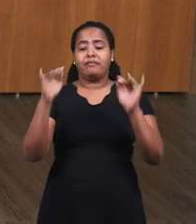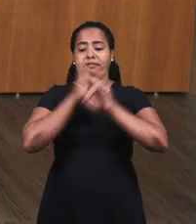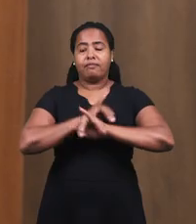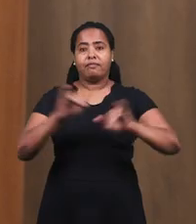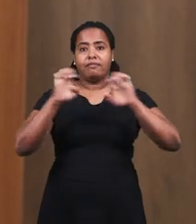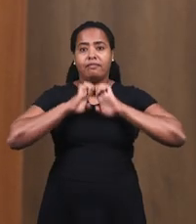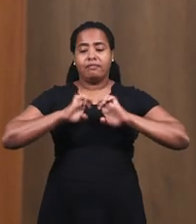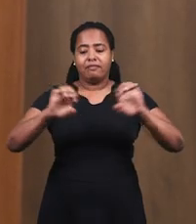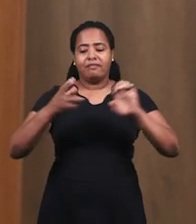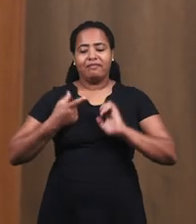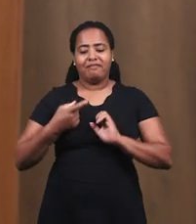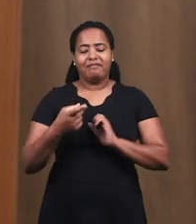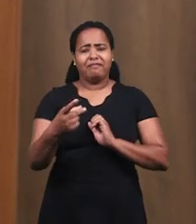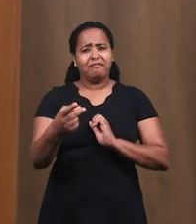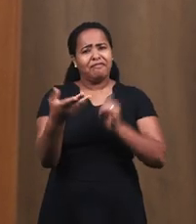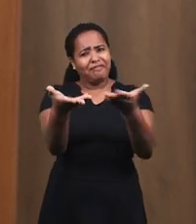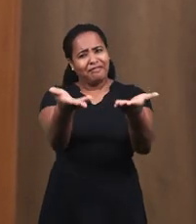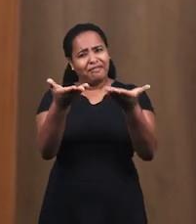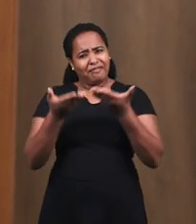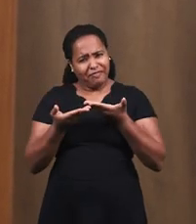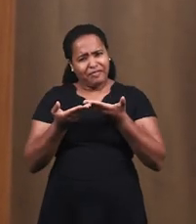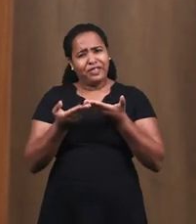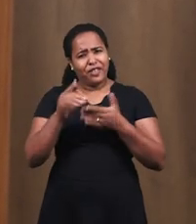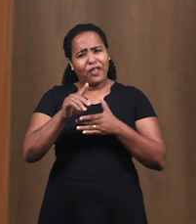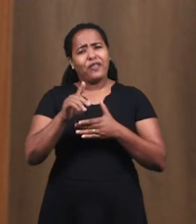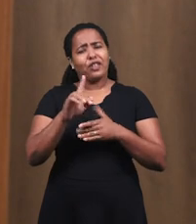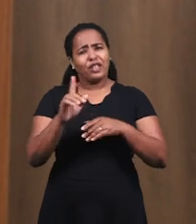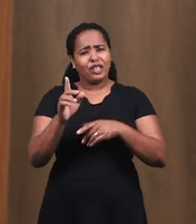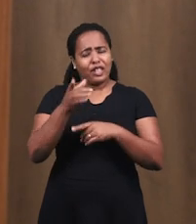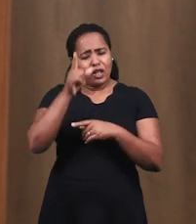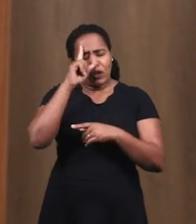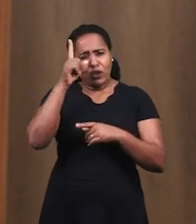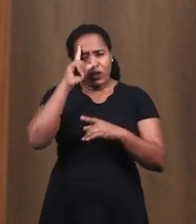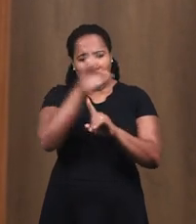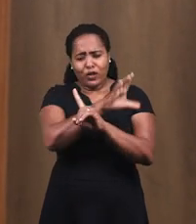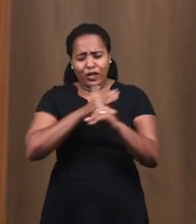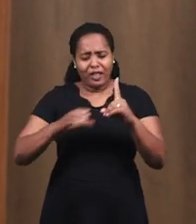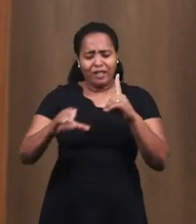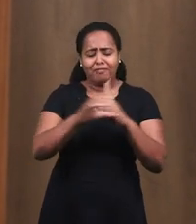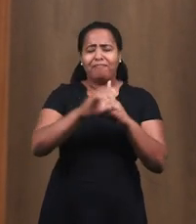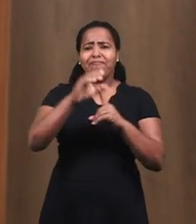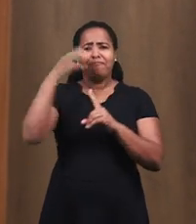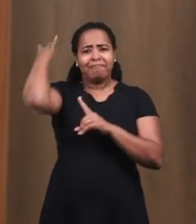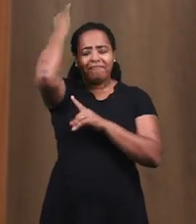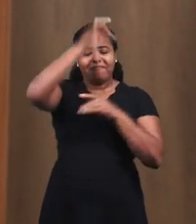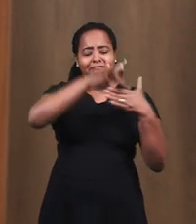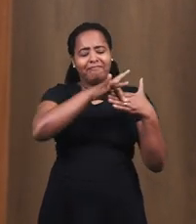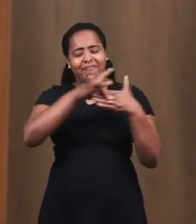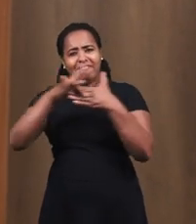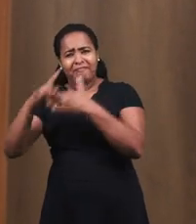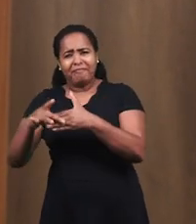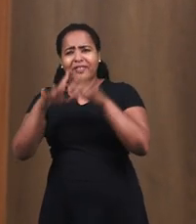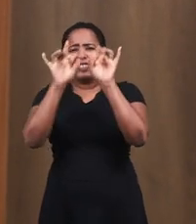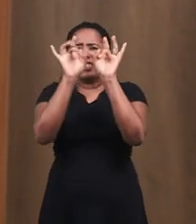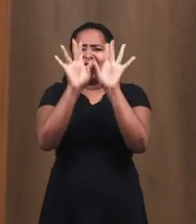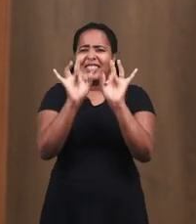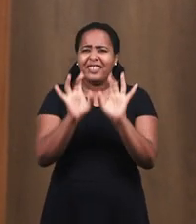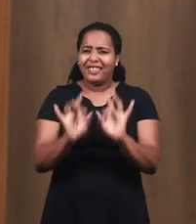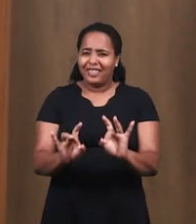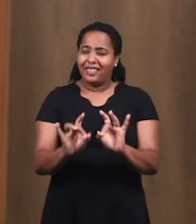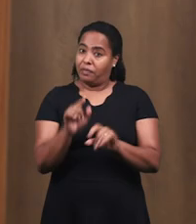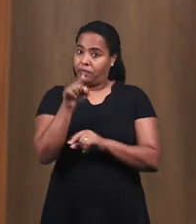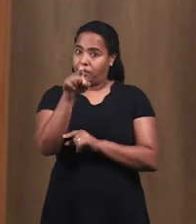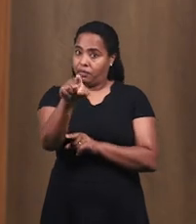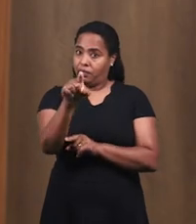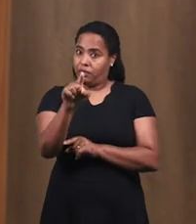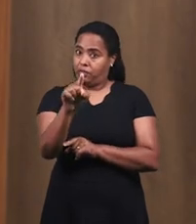вечное Евангелие. Я хочу пригласить вас поучаствовать в этой программе, которая наставлена